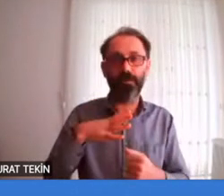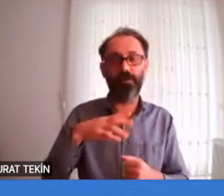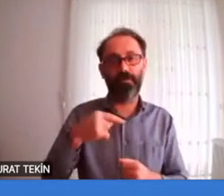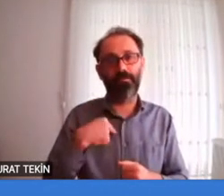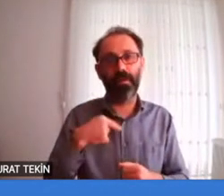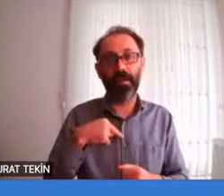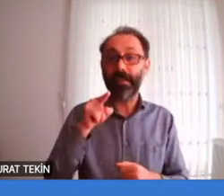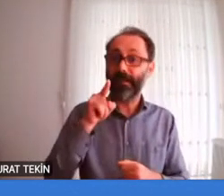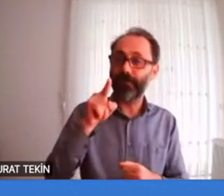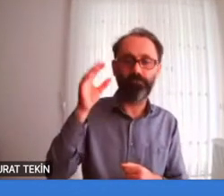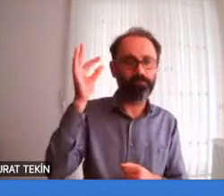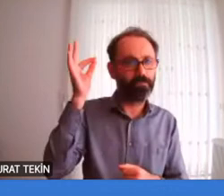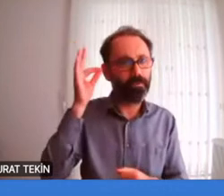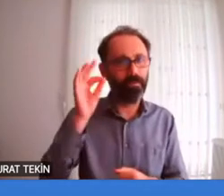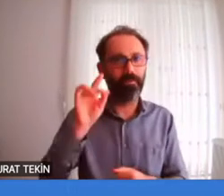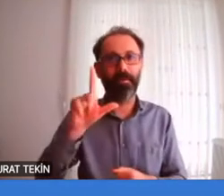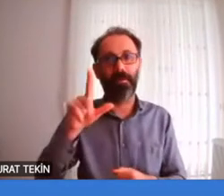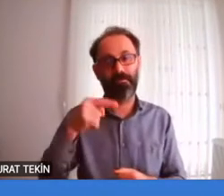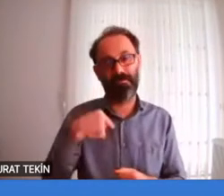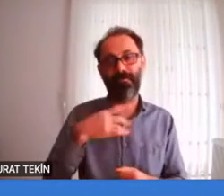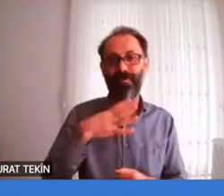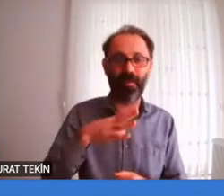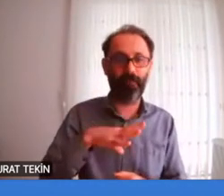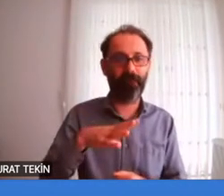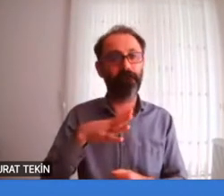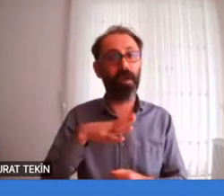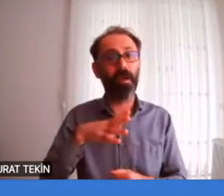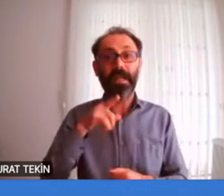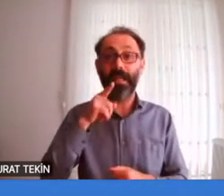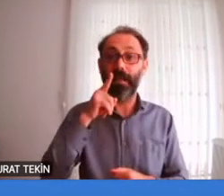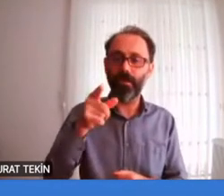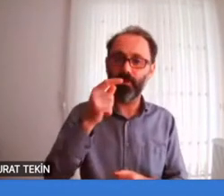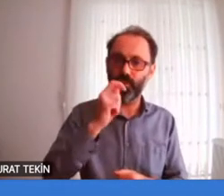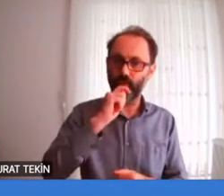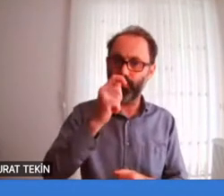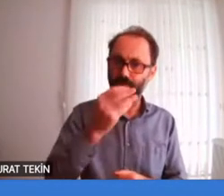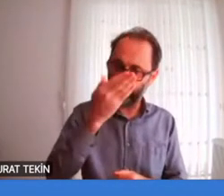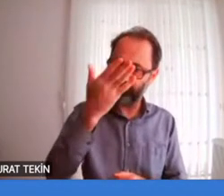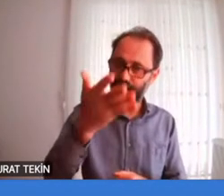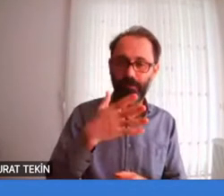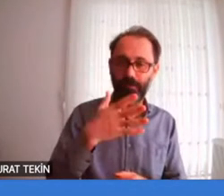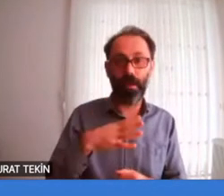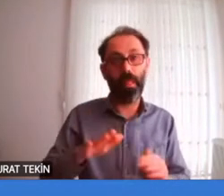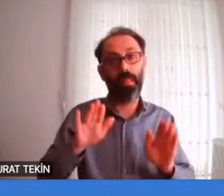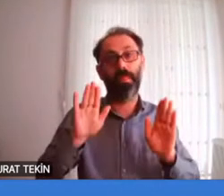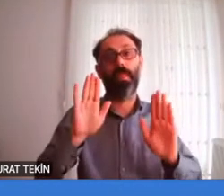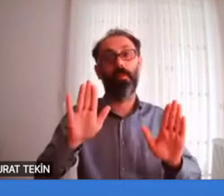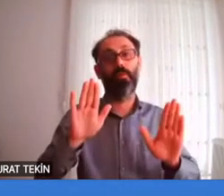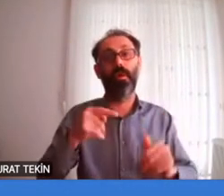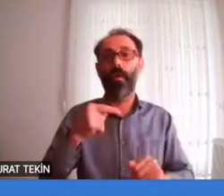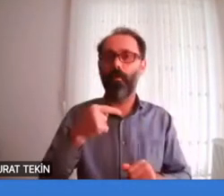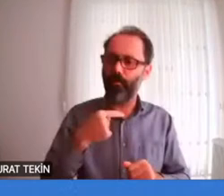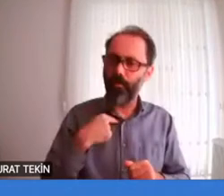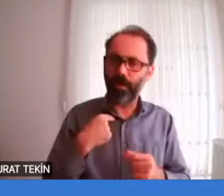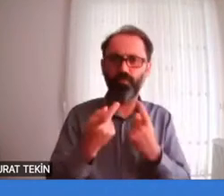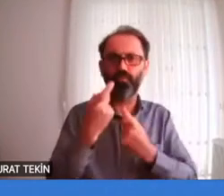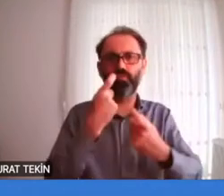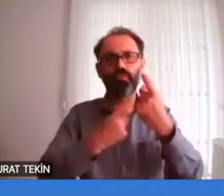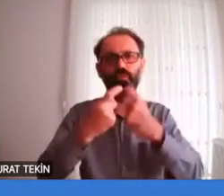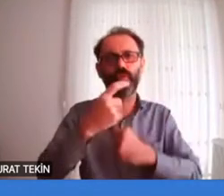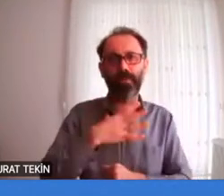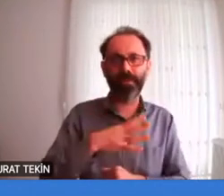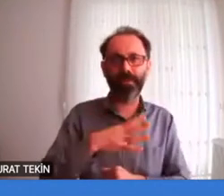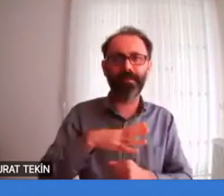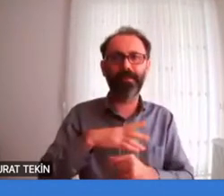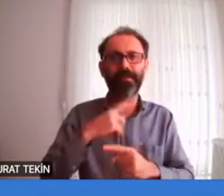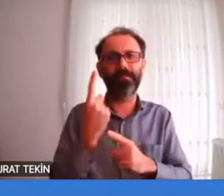sizi dinlememiz burada arzu edilen şey. Sözü size bırakacağım ama öncelikle bana sormak istediğiniz bir şey varsa